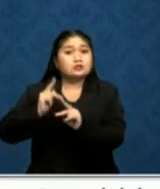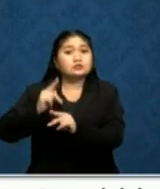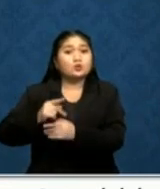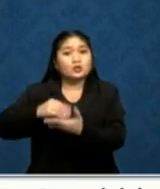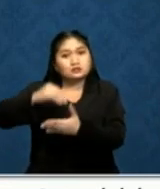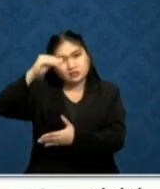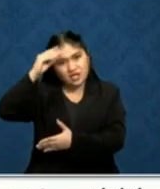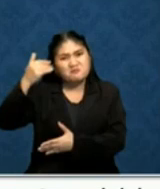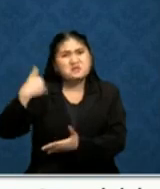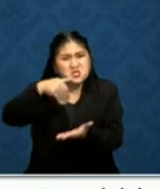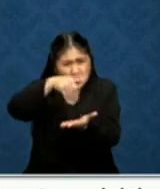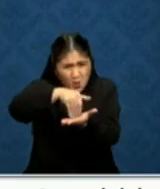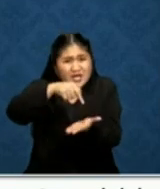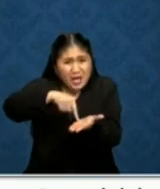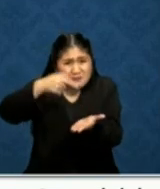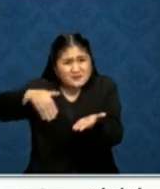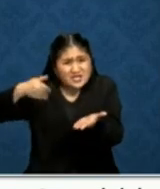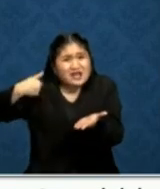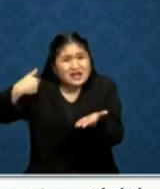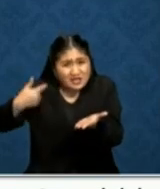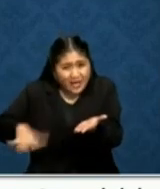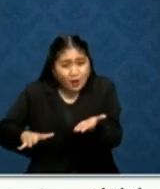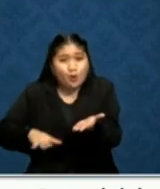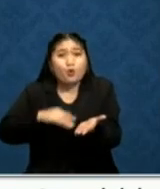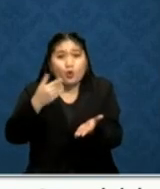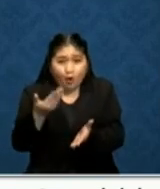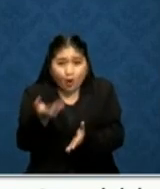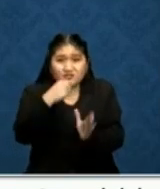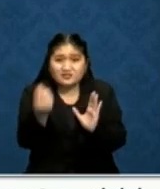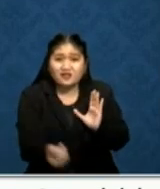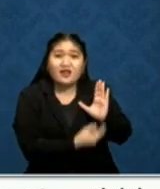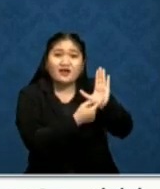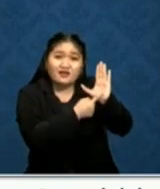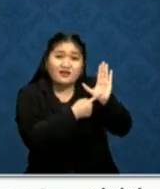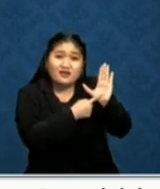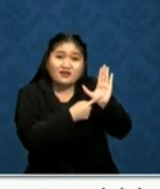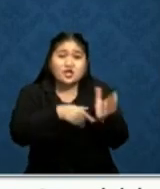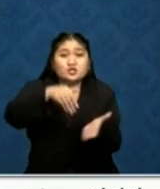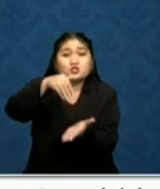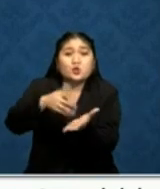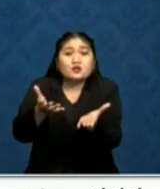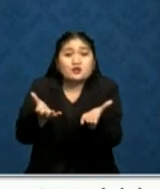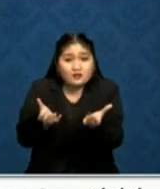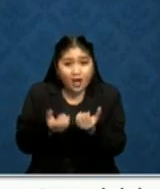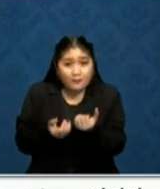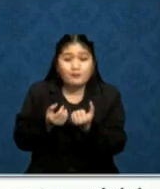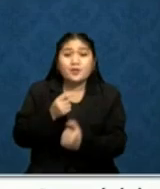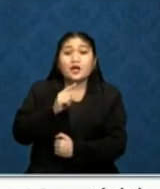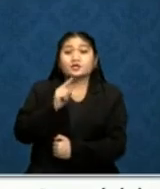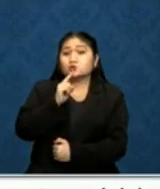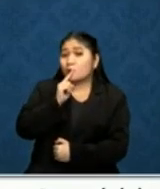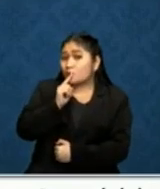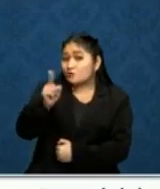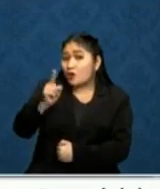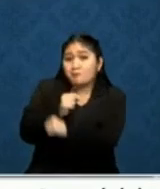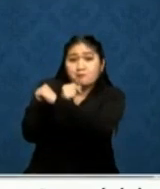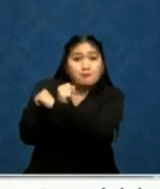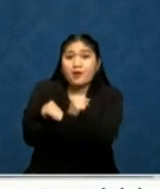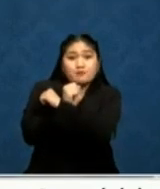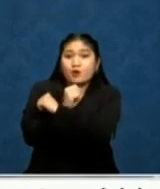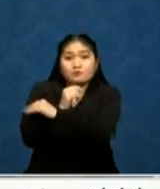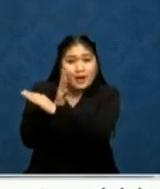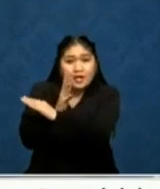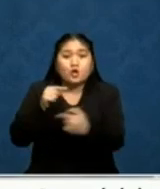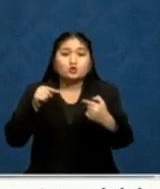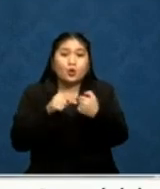ามีศูนย์นี้แล้วค่ะท่านขอสไลด์ด้วยนะคะชื่อว่าศูนย์รับเรื่องแจ้งเหตุความไม่ปลอดภัยในสถานศึกษ